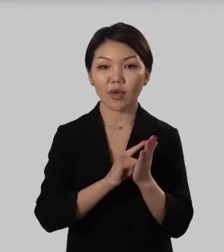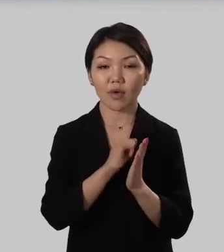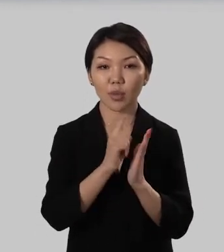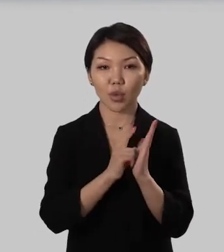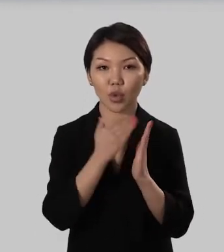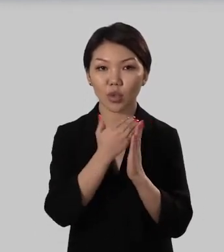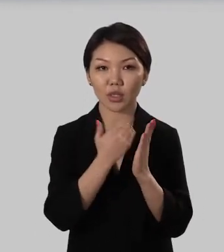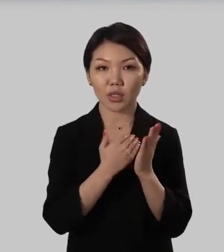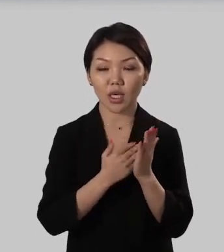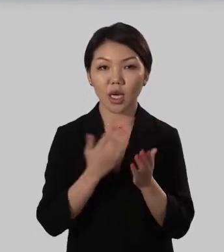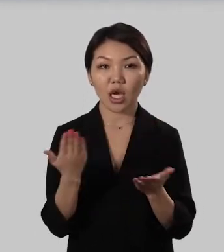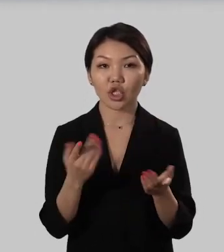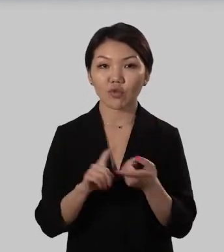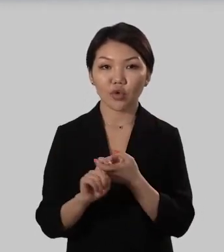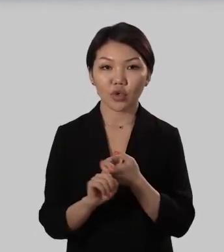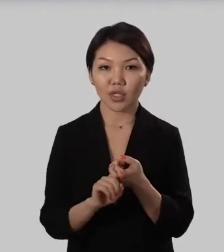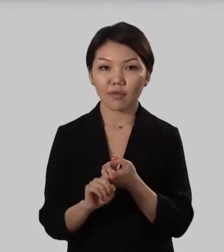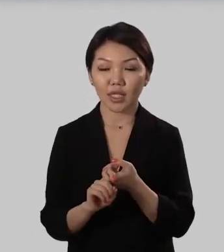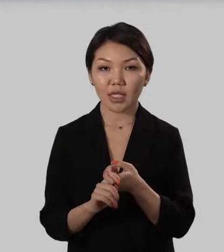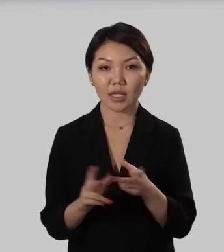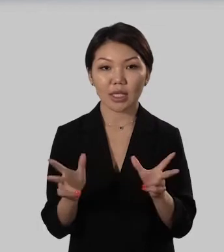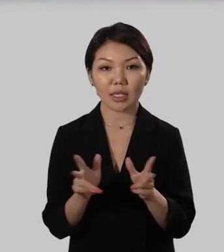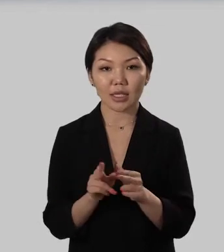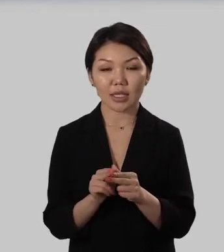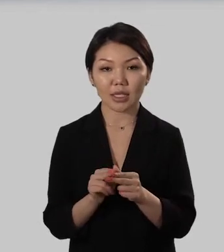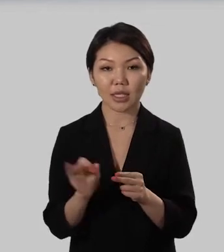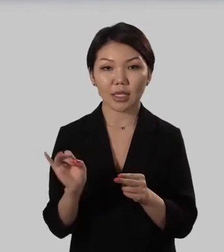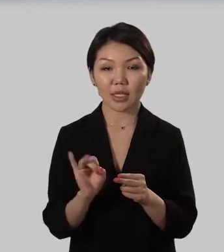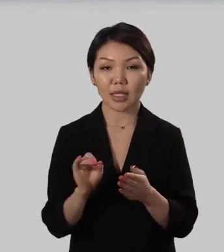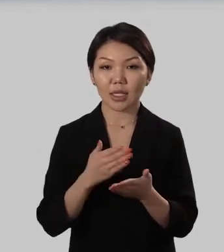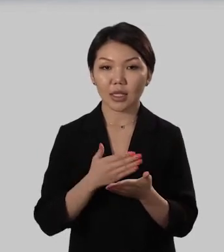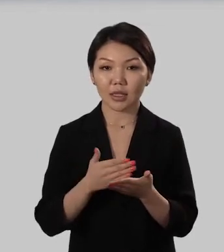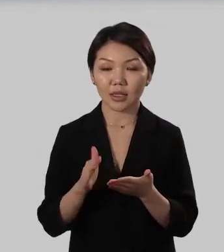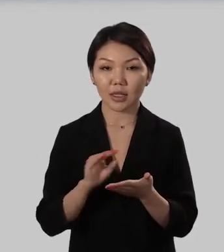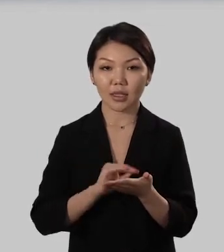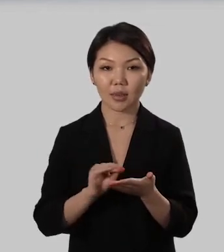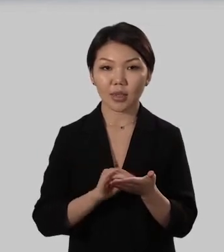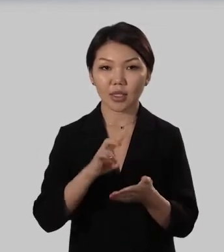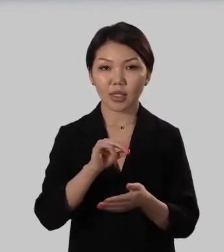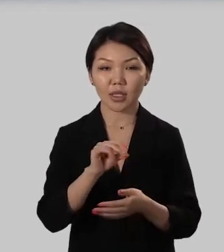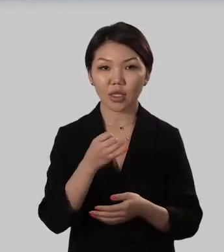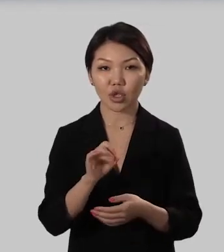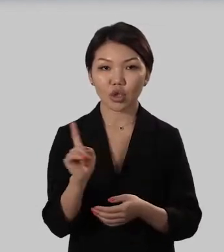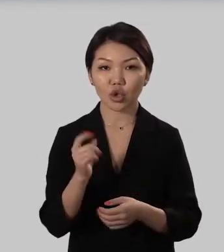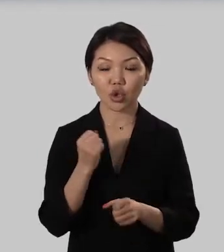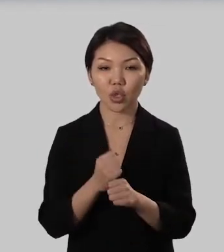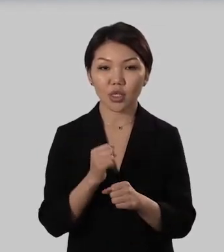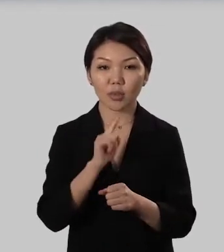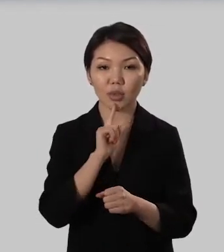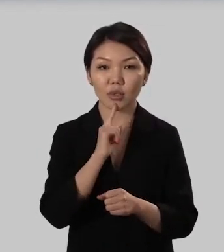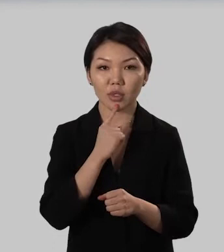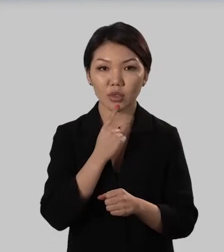от чего зависит слитное и раздельное написание наречий что делать при затруднениях в